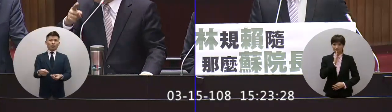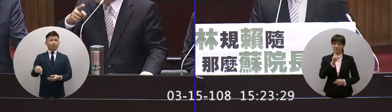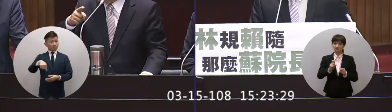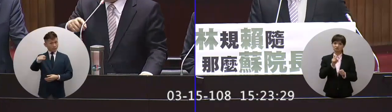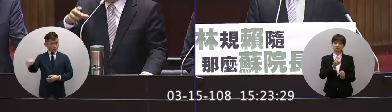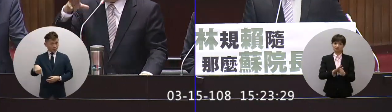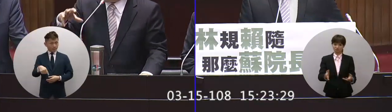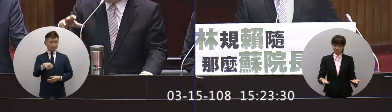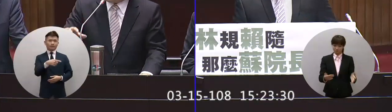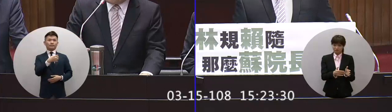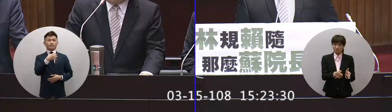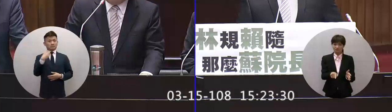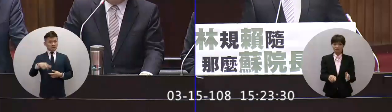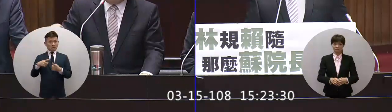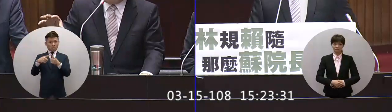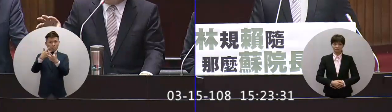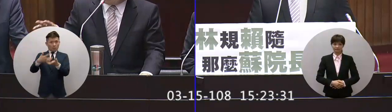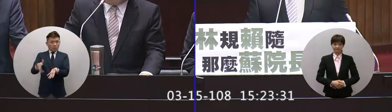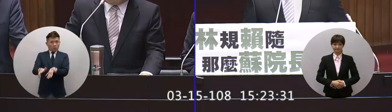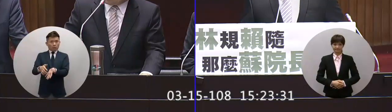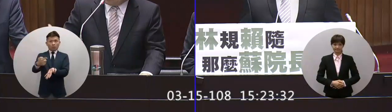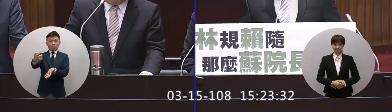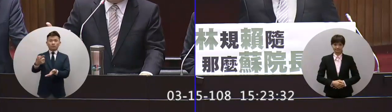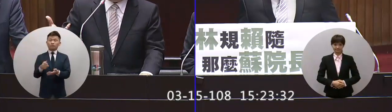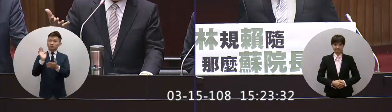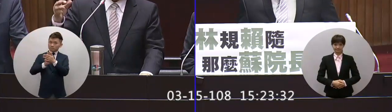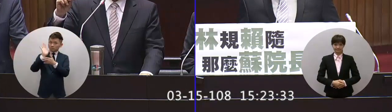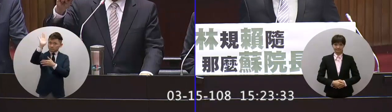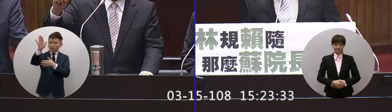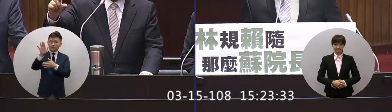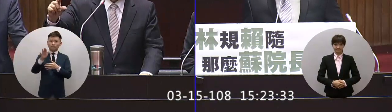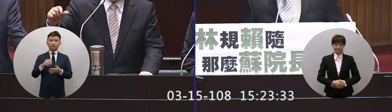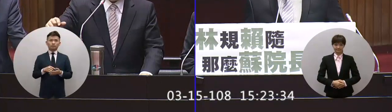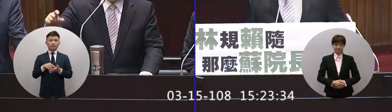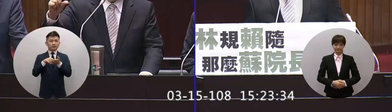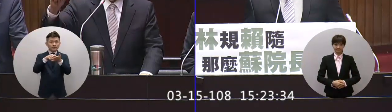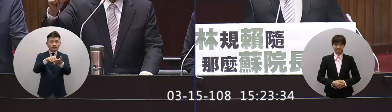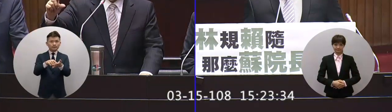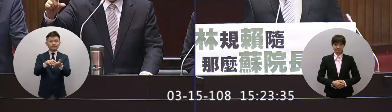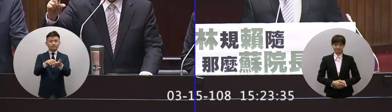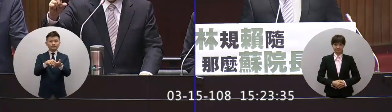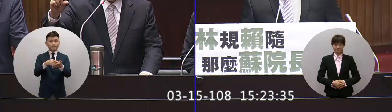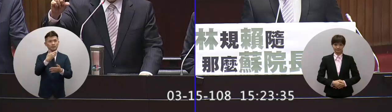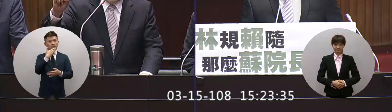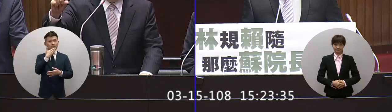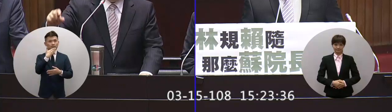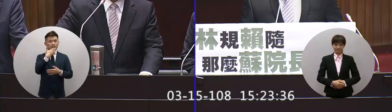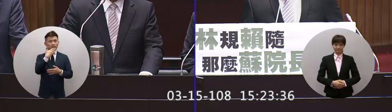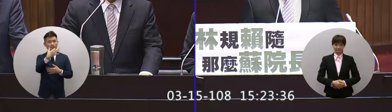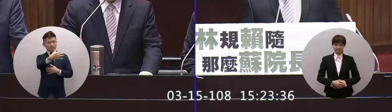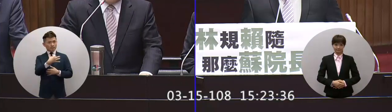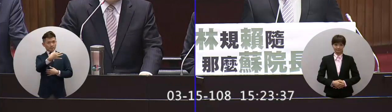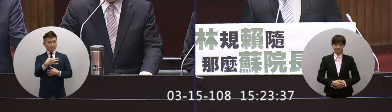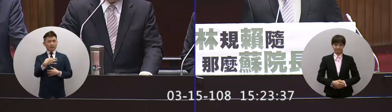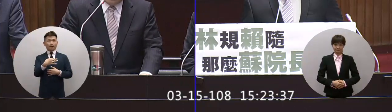十年了， 他怕，而且数目很大，那这个将来他就不能选择优比较